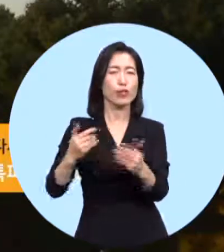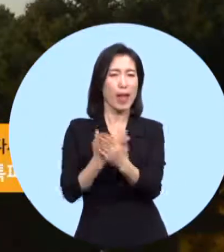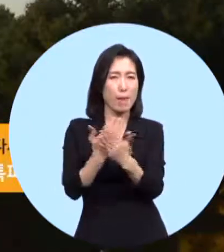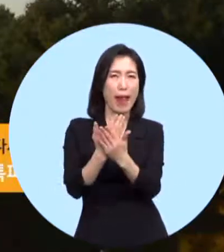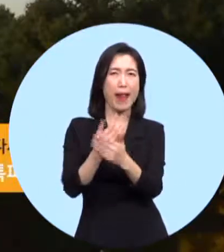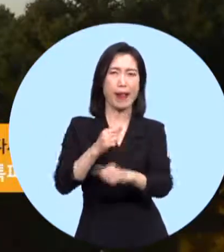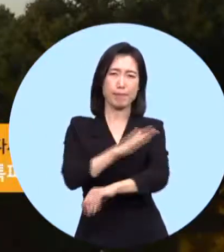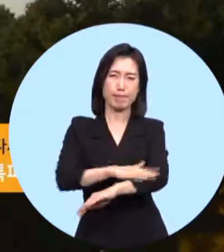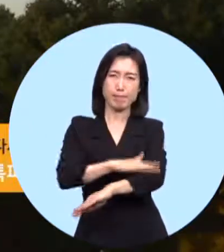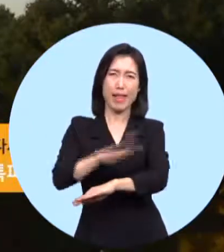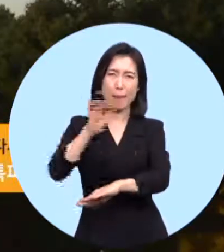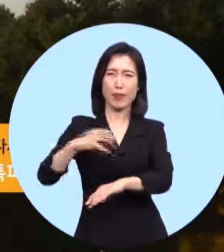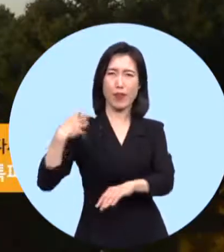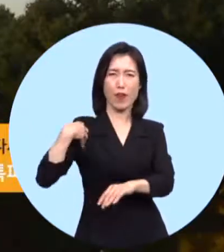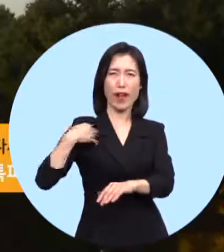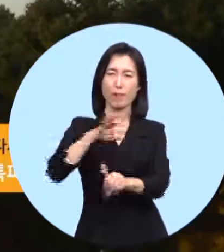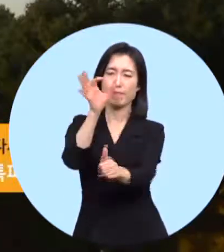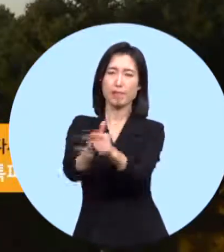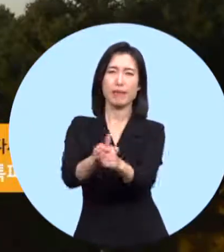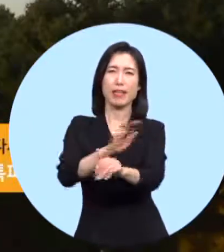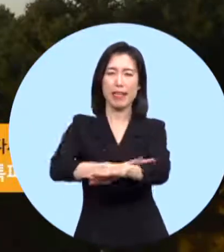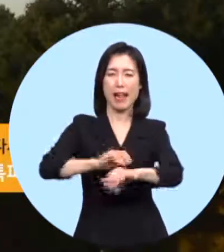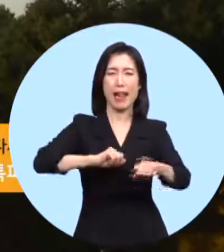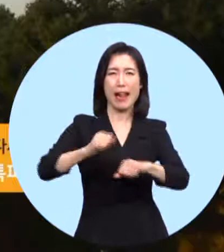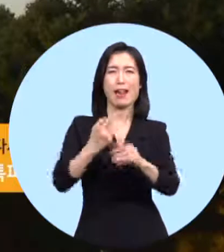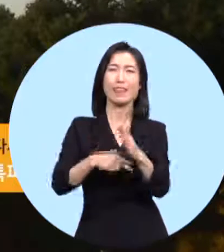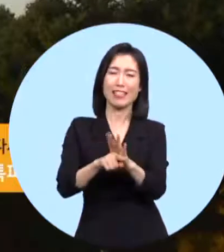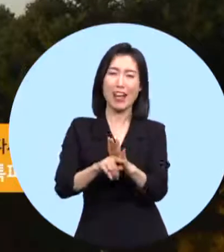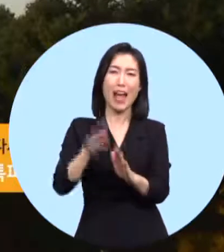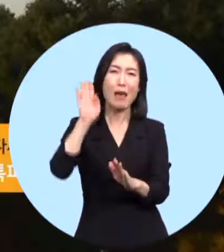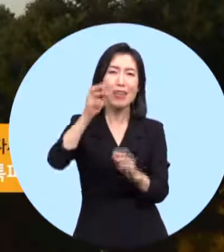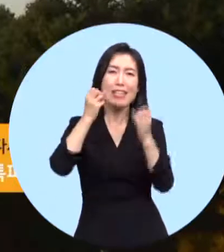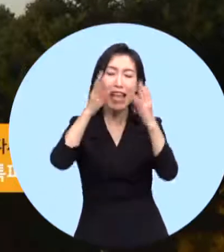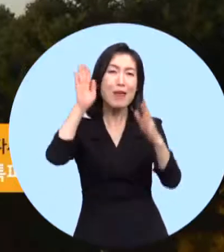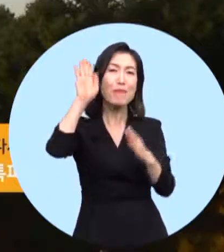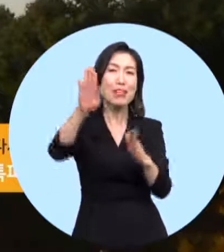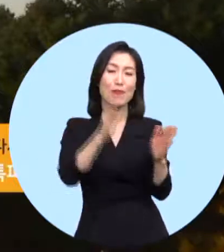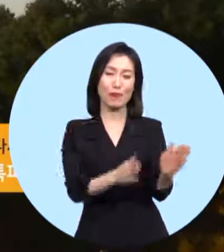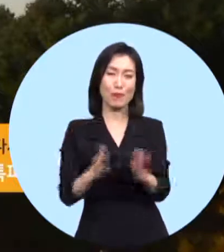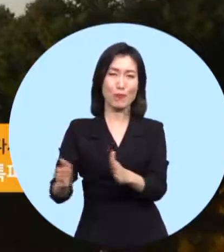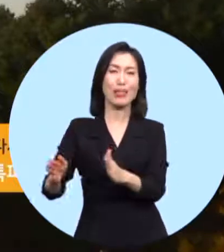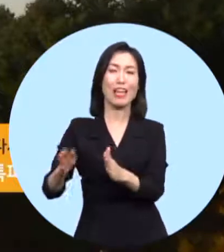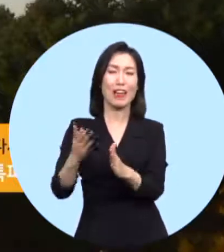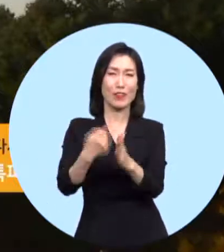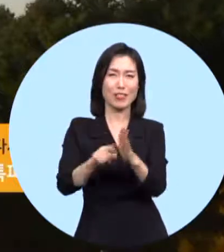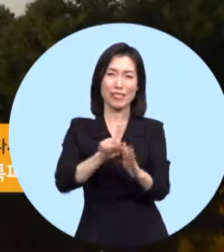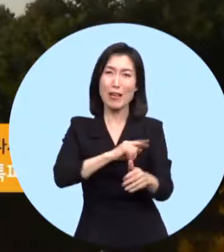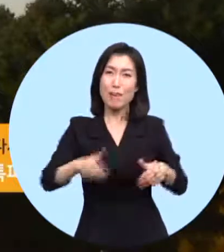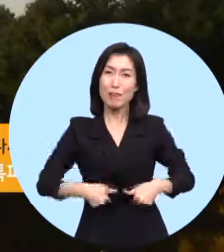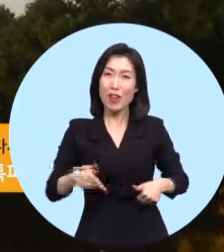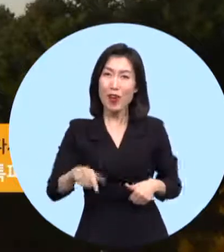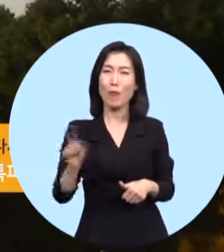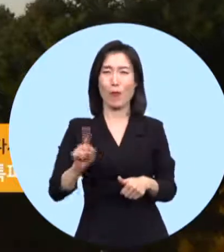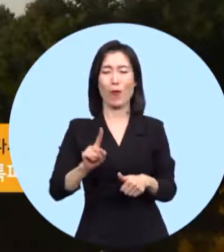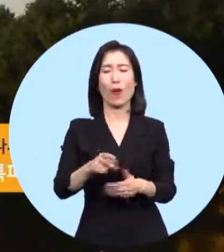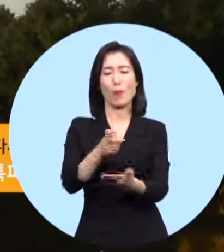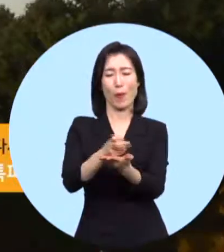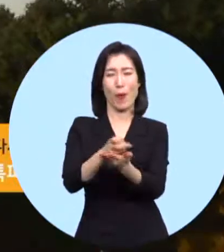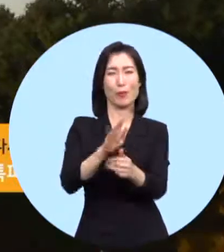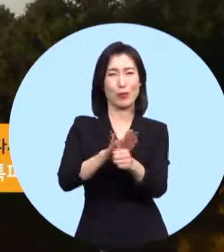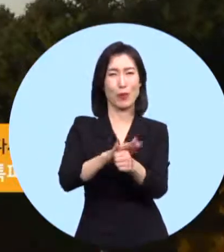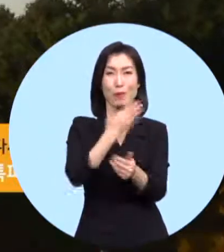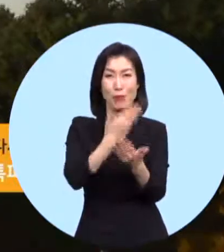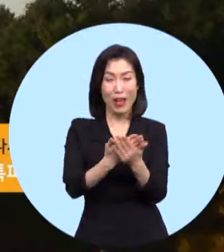하도록 하겠습니다. 평생교육의 새로운 미래를 준비하는 데 가장 필요한 것은 제도적인 부분도